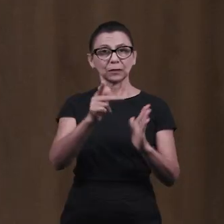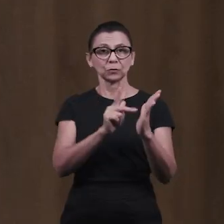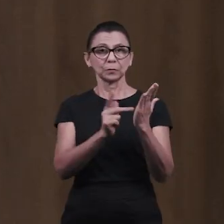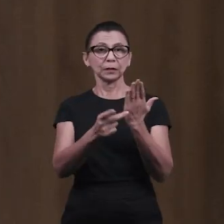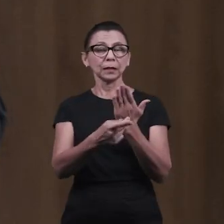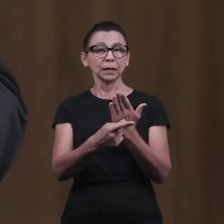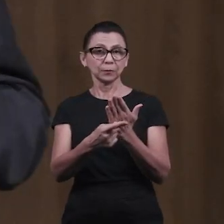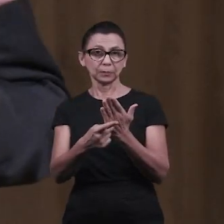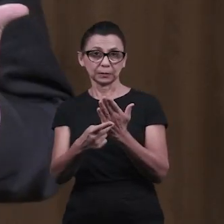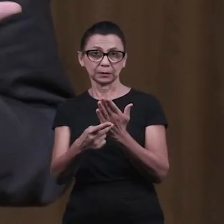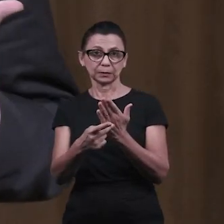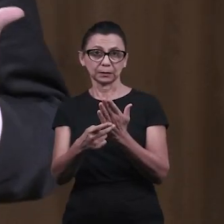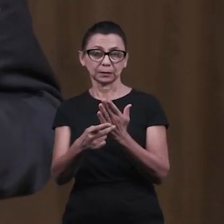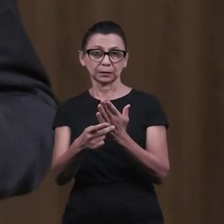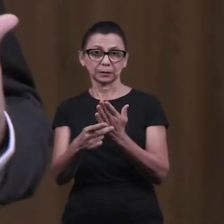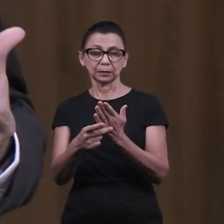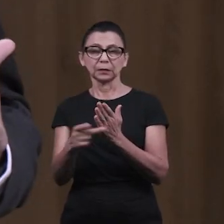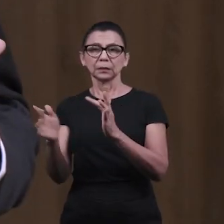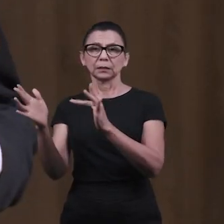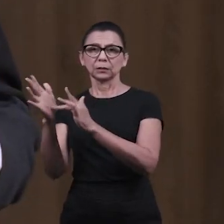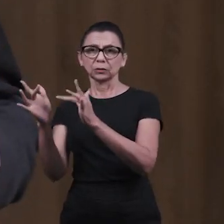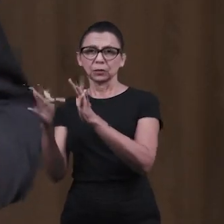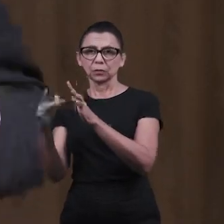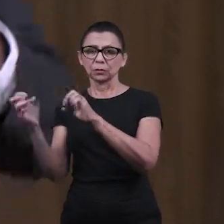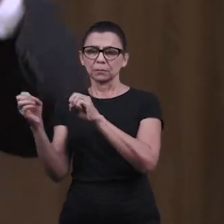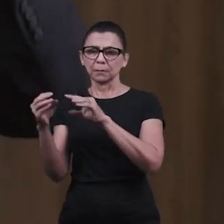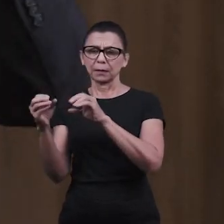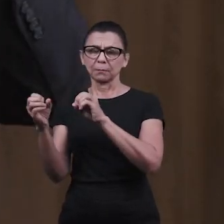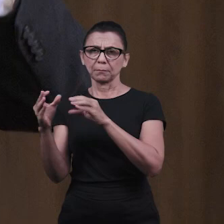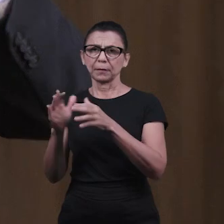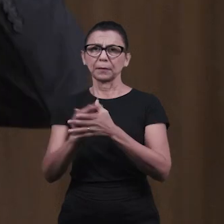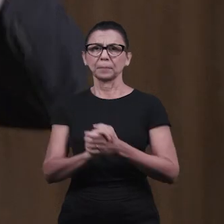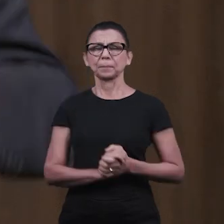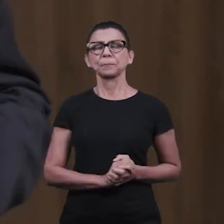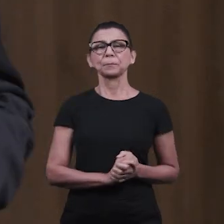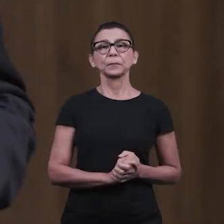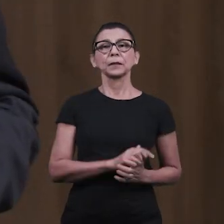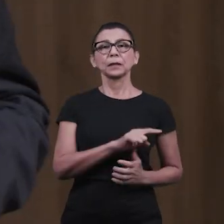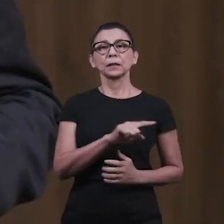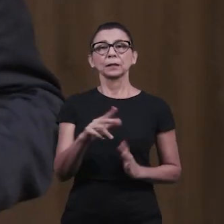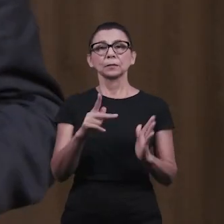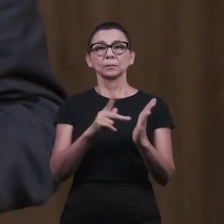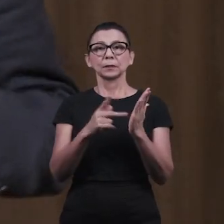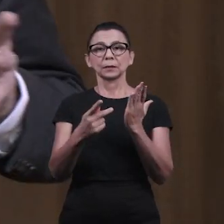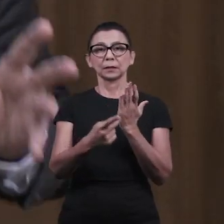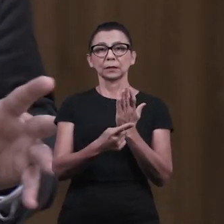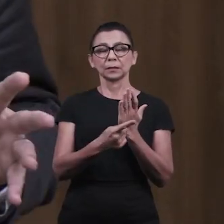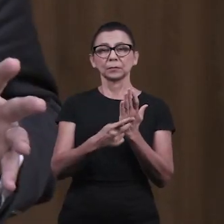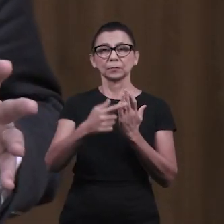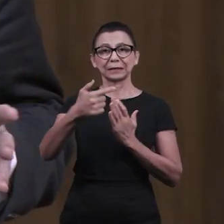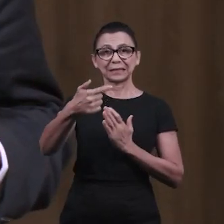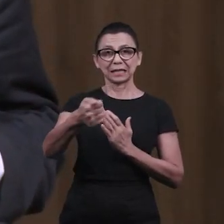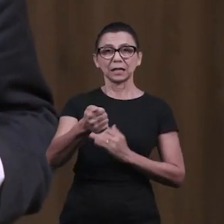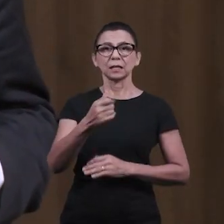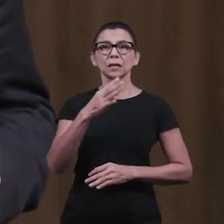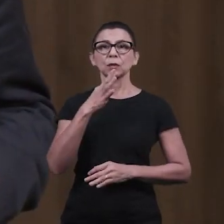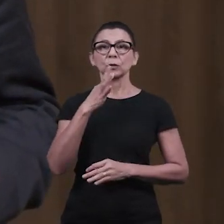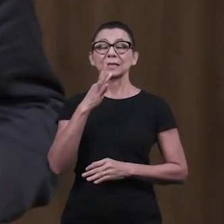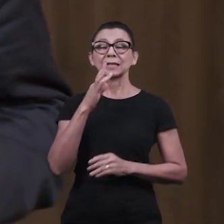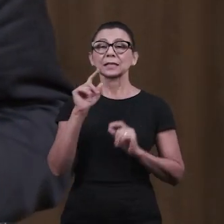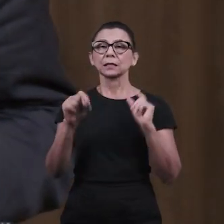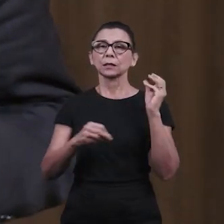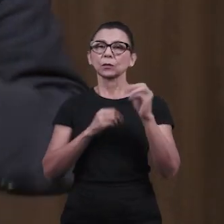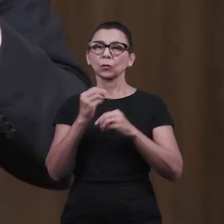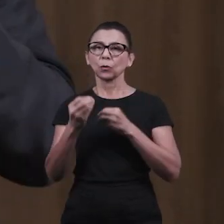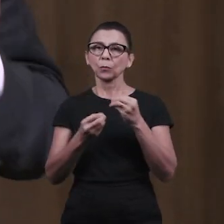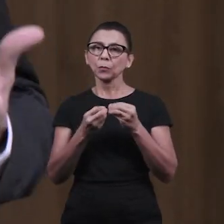proférées par le Seigneur Jésus. Ces 7 paraboles sont connues comme les paraboles du royaume parce que en toutes, le